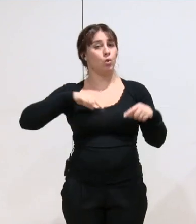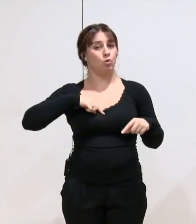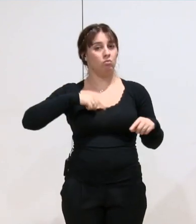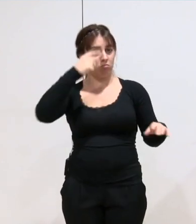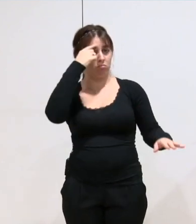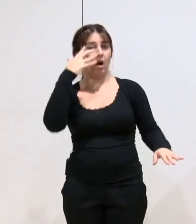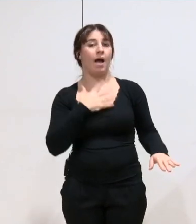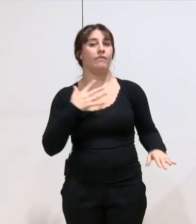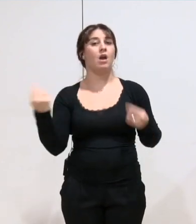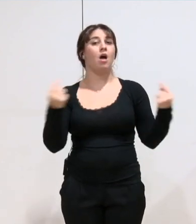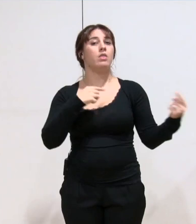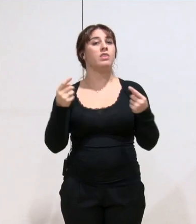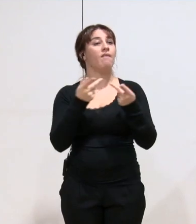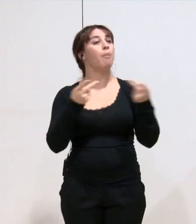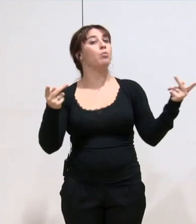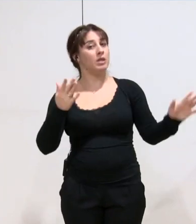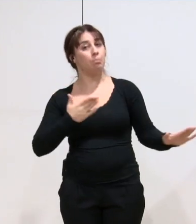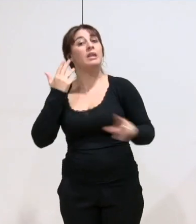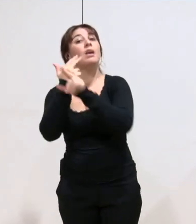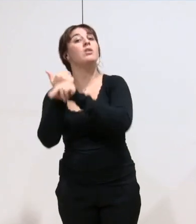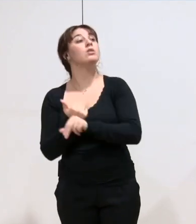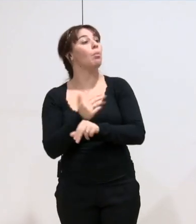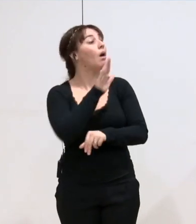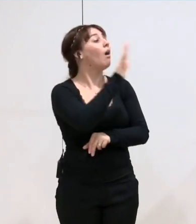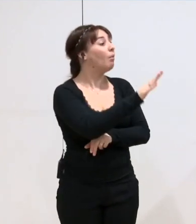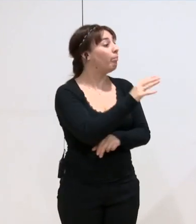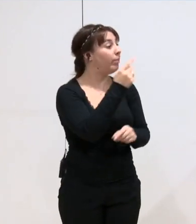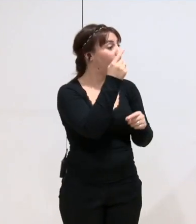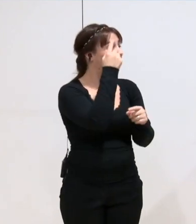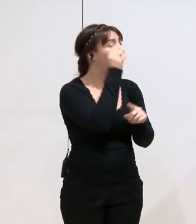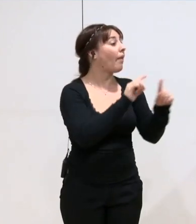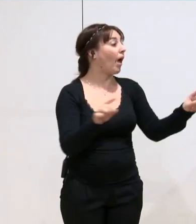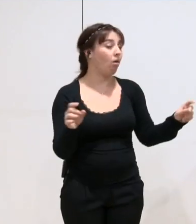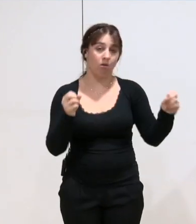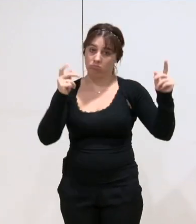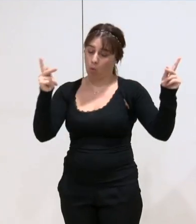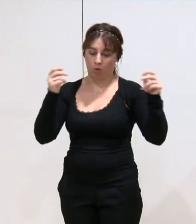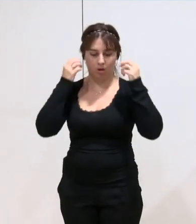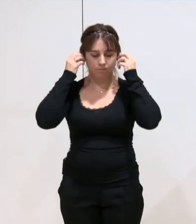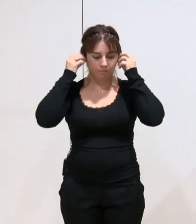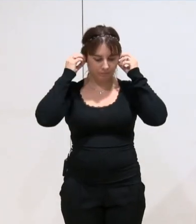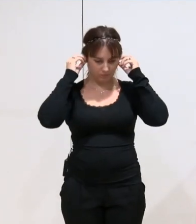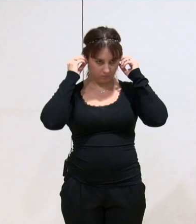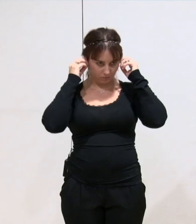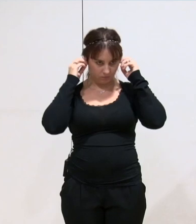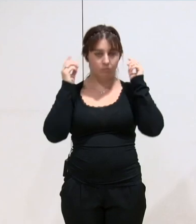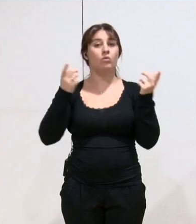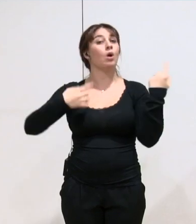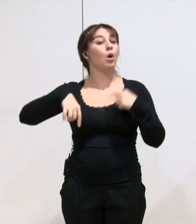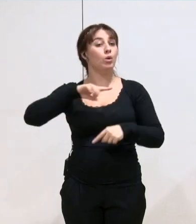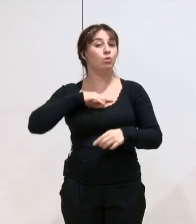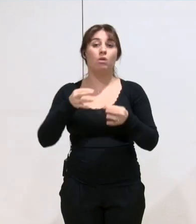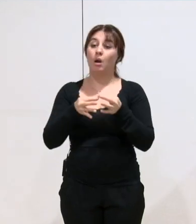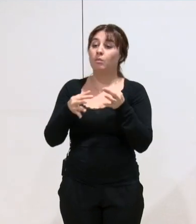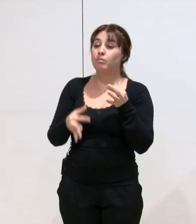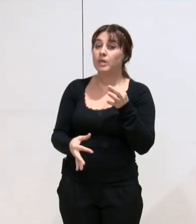du débat public, mais chacun peut avoir la sienne incontestablement. Pour notre part, le bilan, nous le ferons le